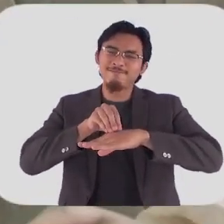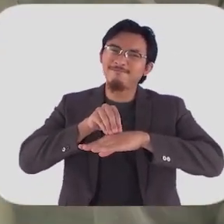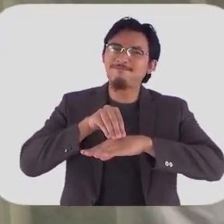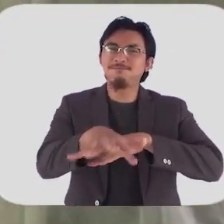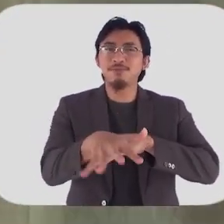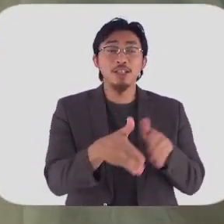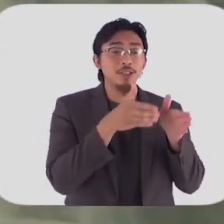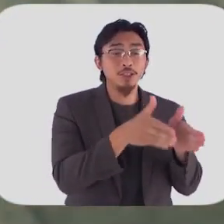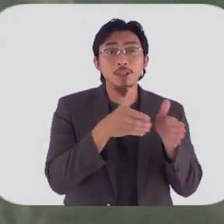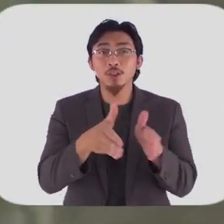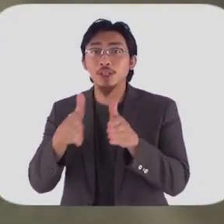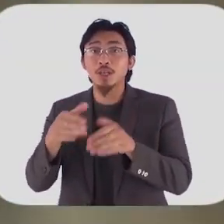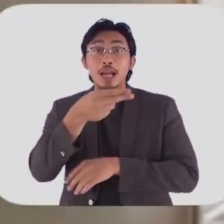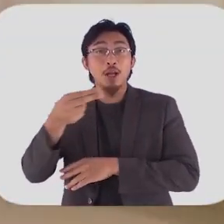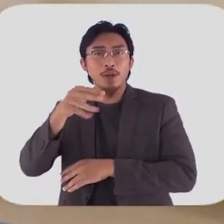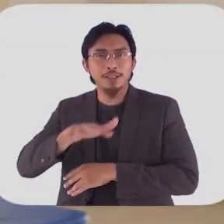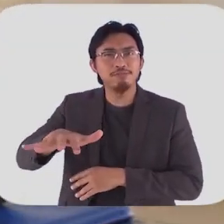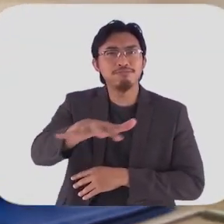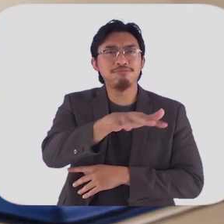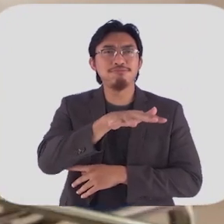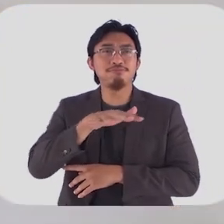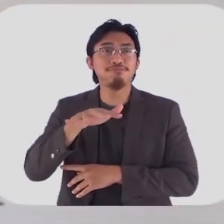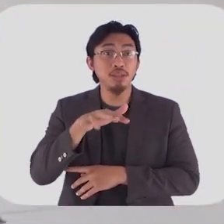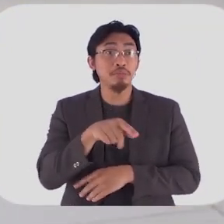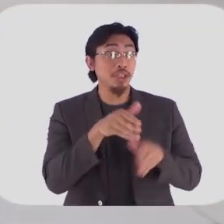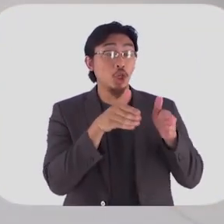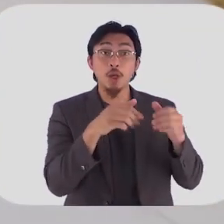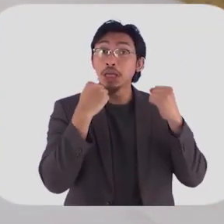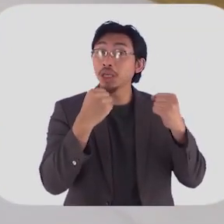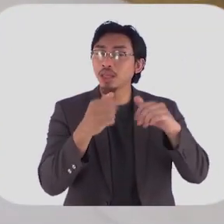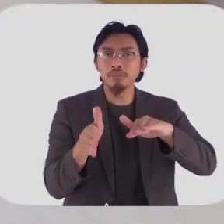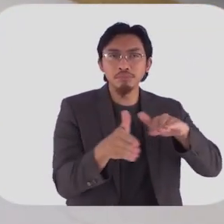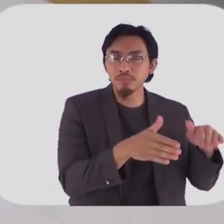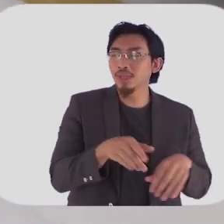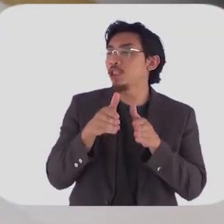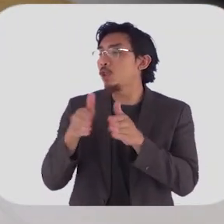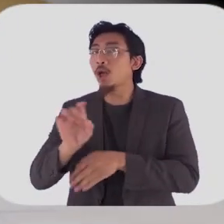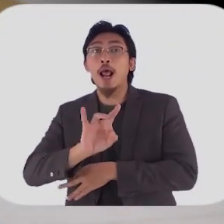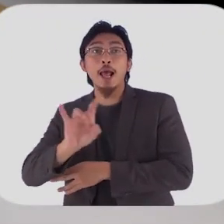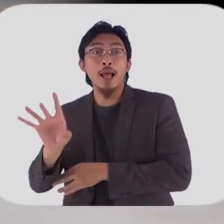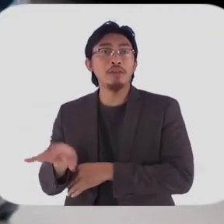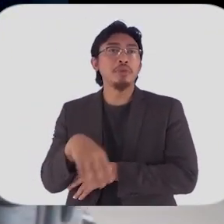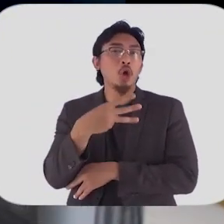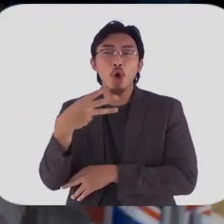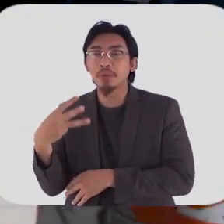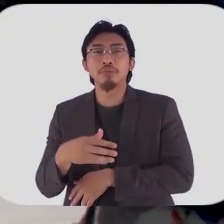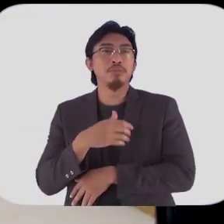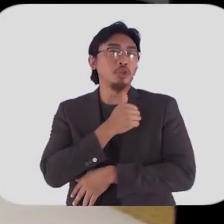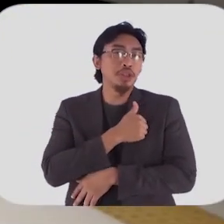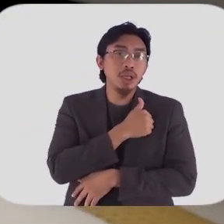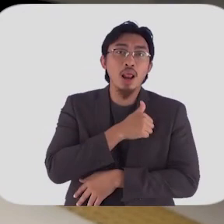COVID-19 memberikan dampak multisektoral di Indonesia. Selain sektor kesehatan, sektor-sektor lain seperti